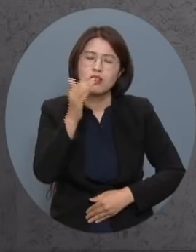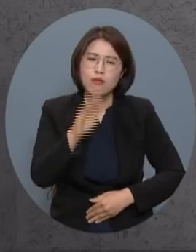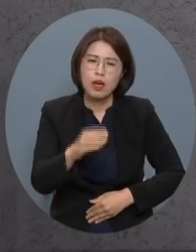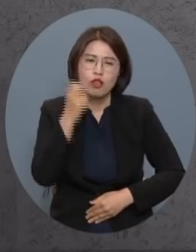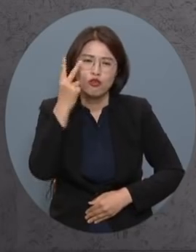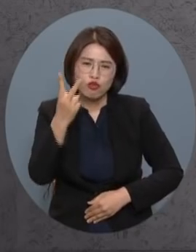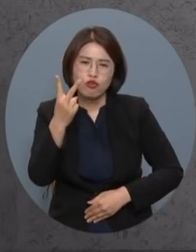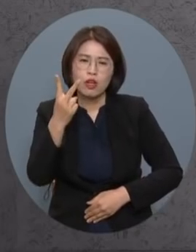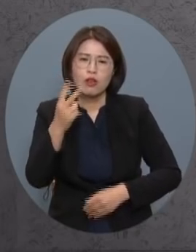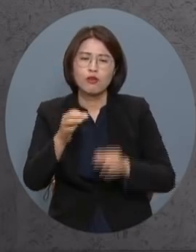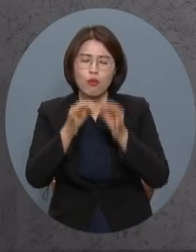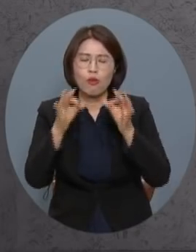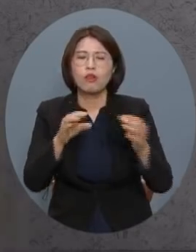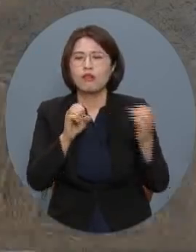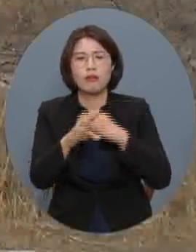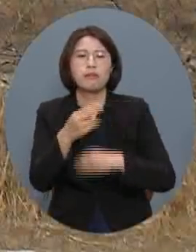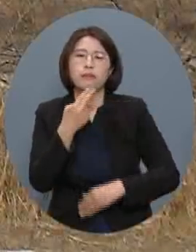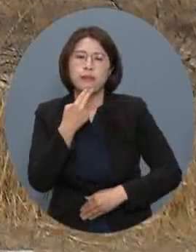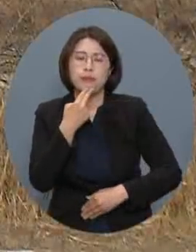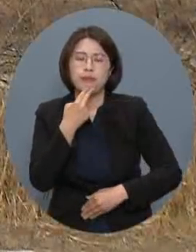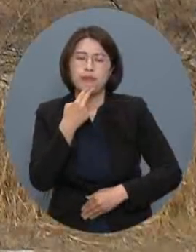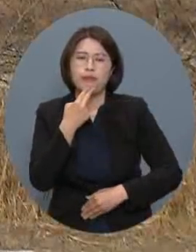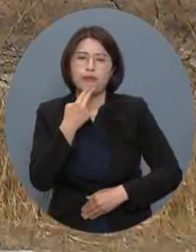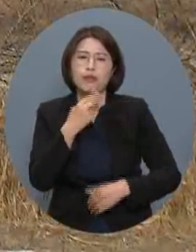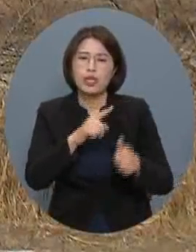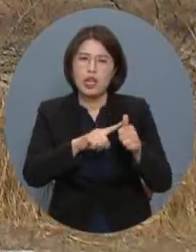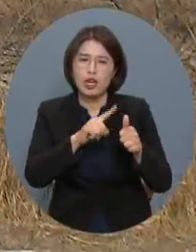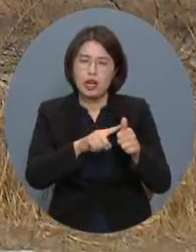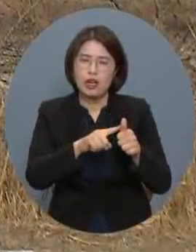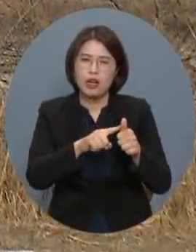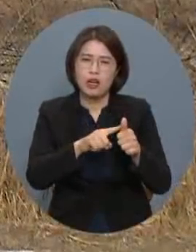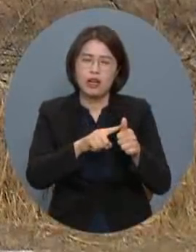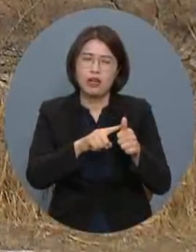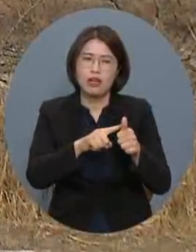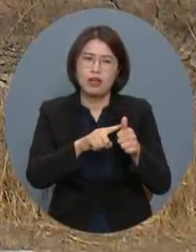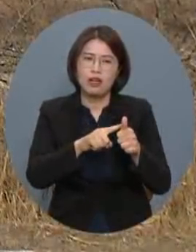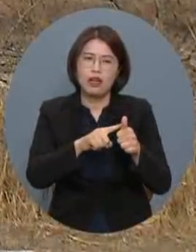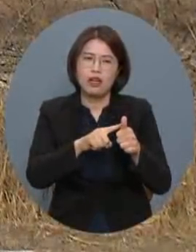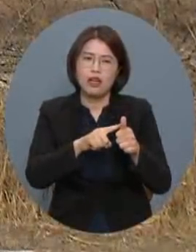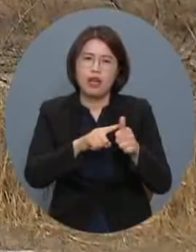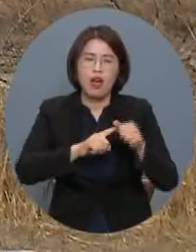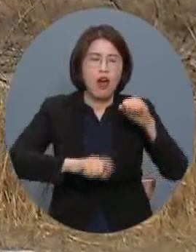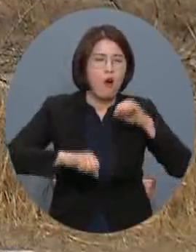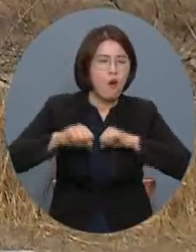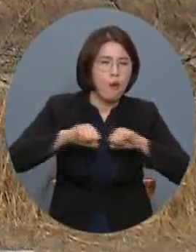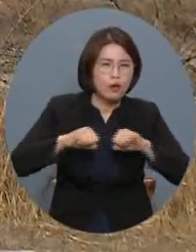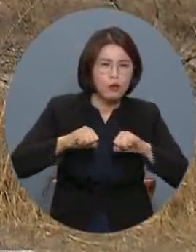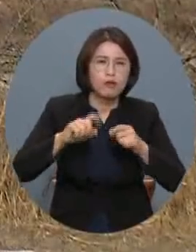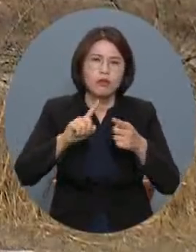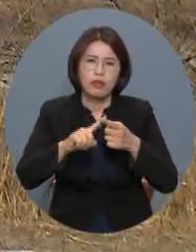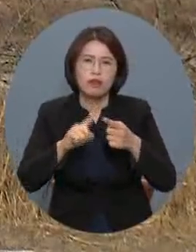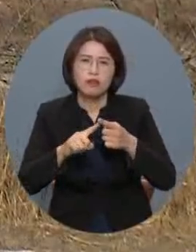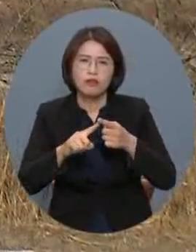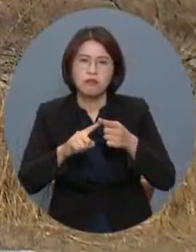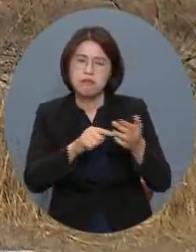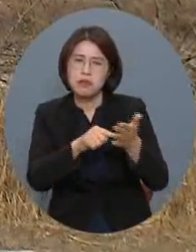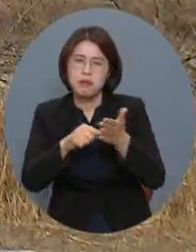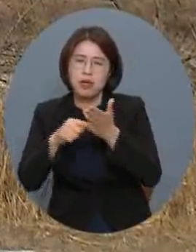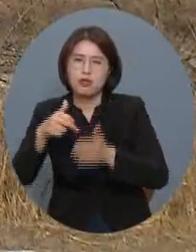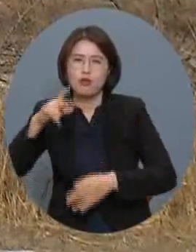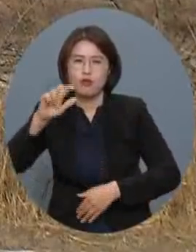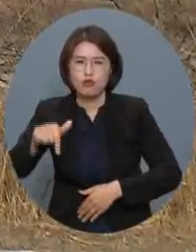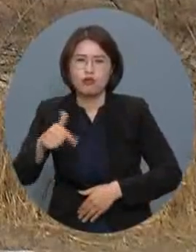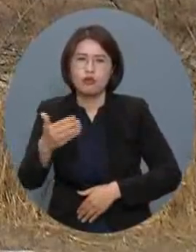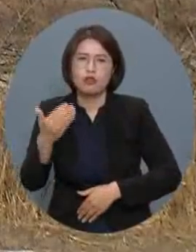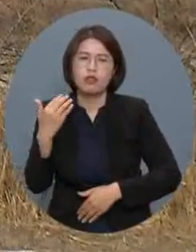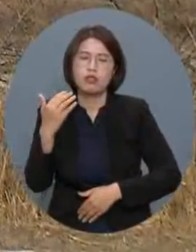달이 지나도록 답이 없습니다. 최성애 동양대학교 전 총장의 행적이 하나둘 알려지면서 조국 전 장관